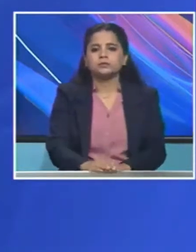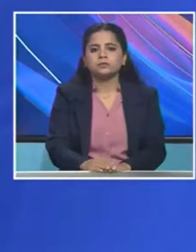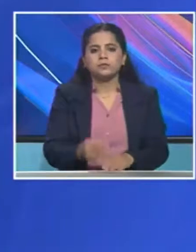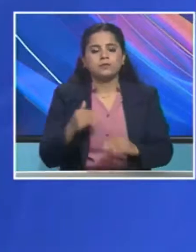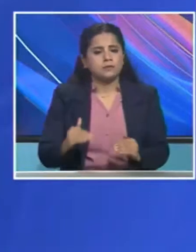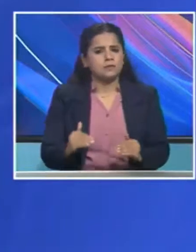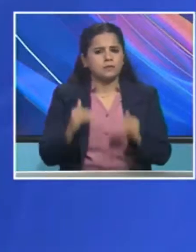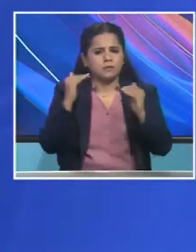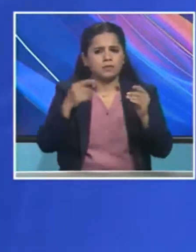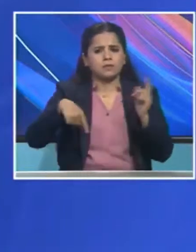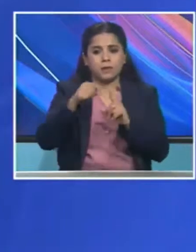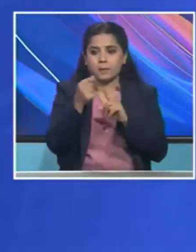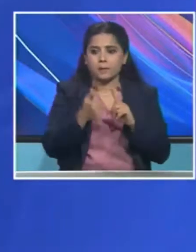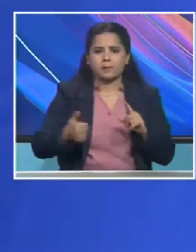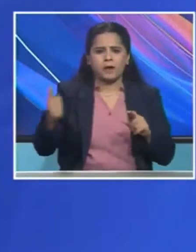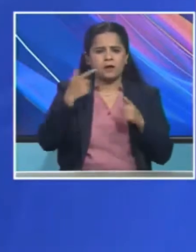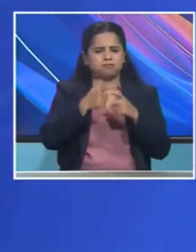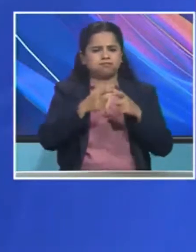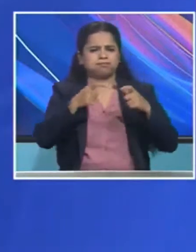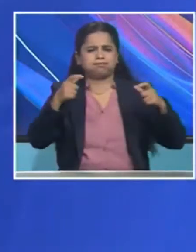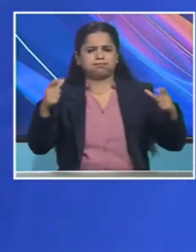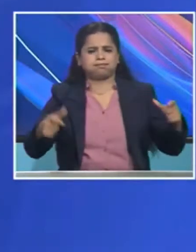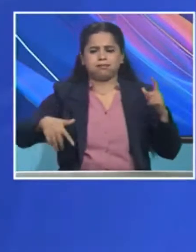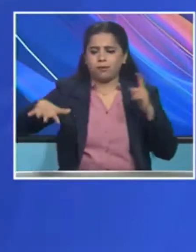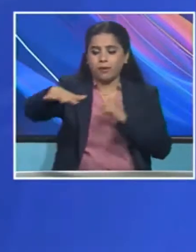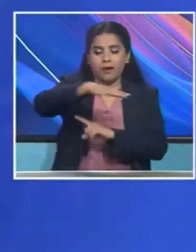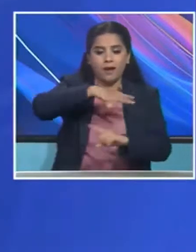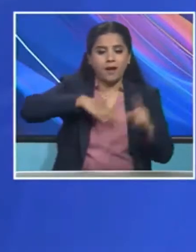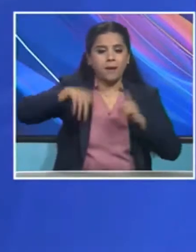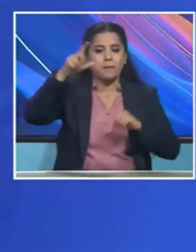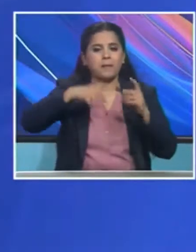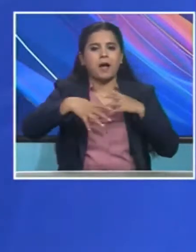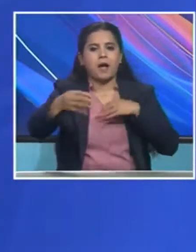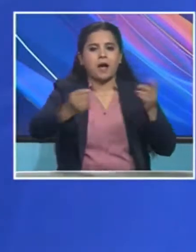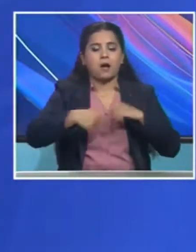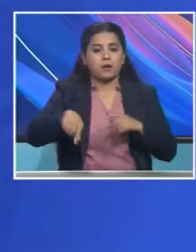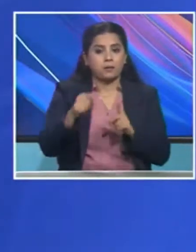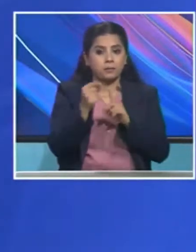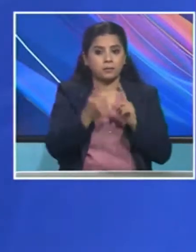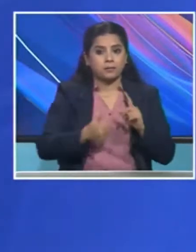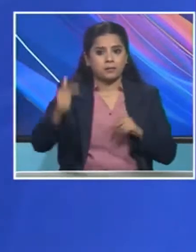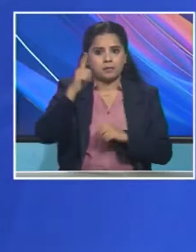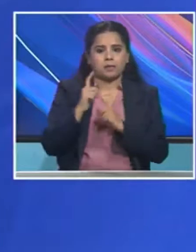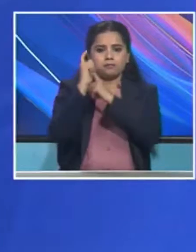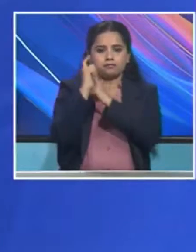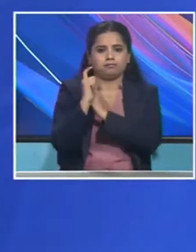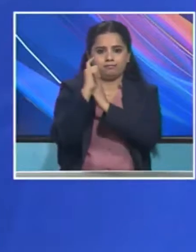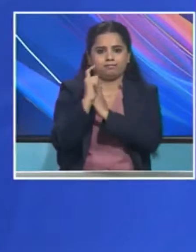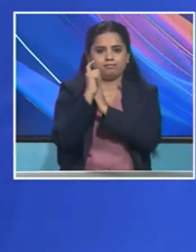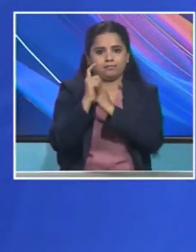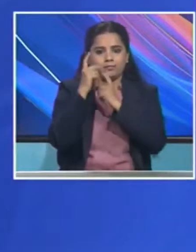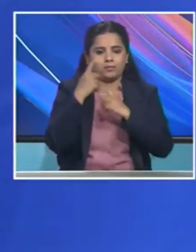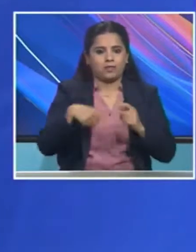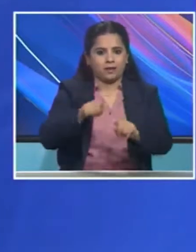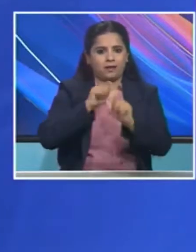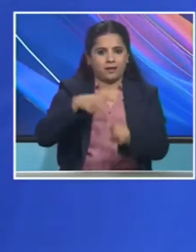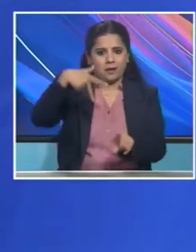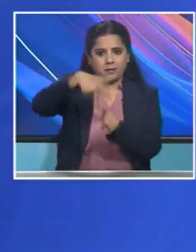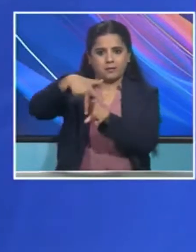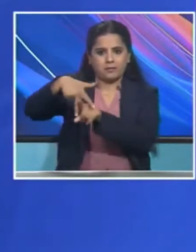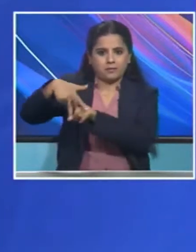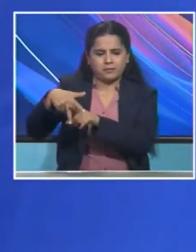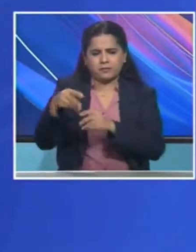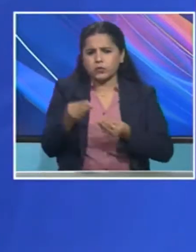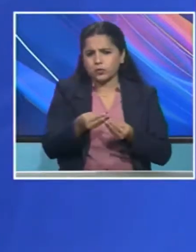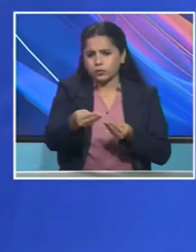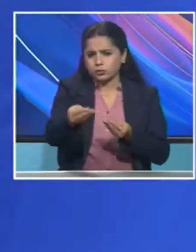विशाल राष्ट्रपति भवन का प्रांगण, जहां राष्ट्रपति अंगरक्षक मुस्तैद अब से